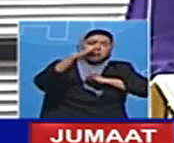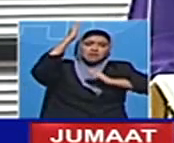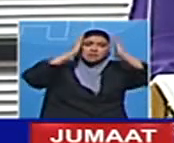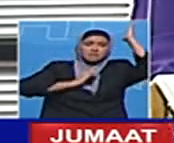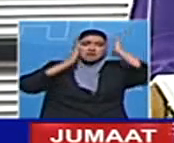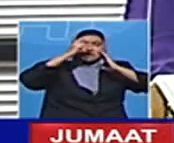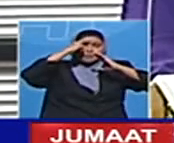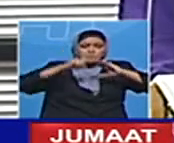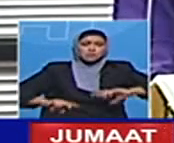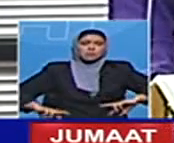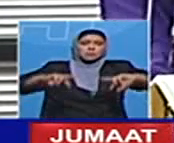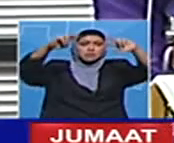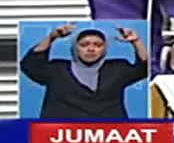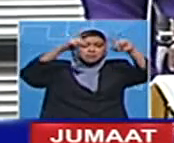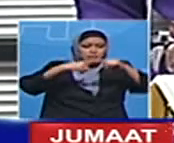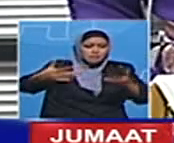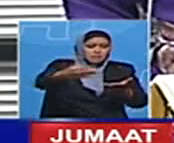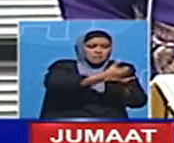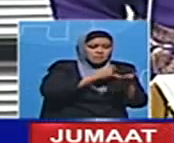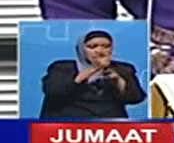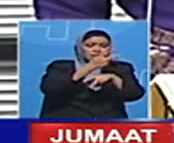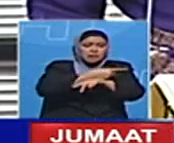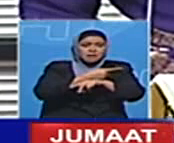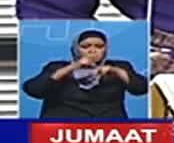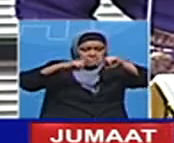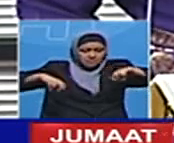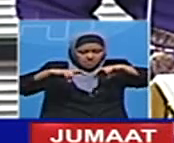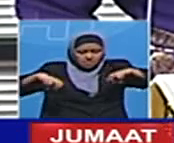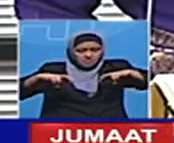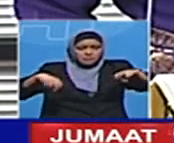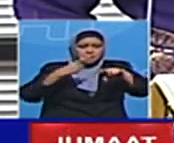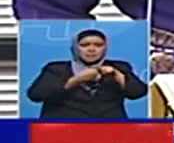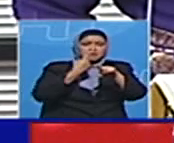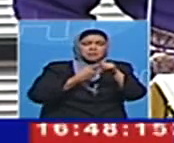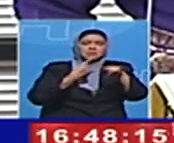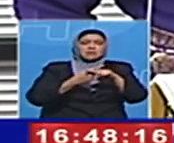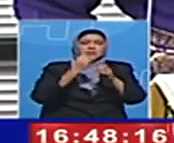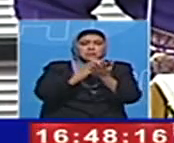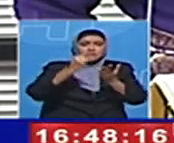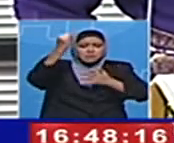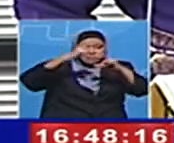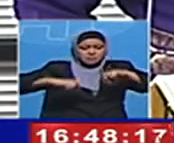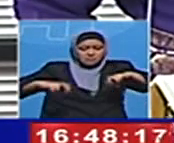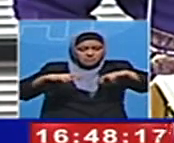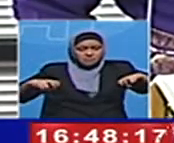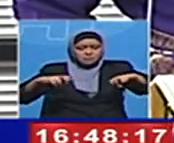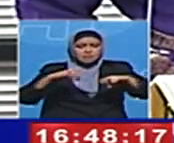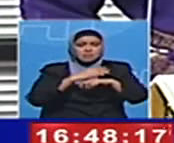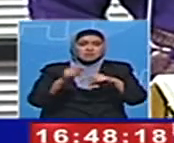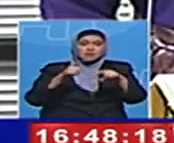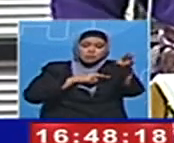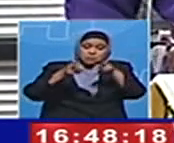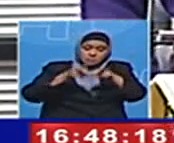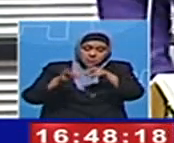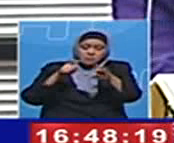dalam melonjakkan hasil produk r&d oleh institusi penyelidikan tempatan maka inisiatif-inisiatif berikut